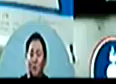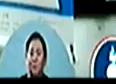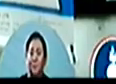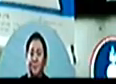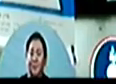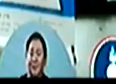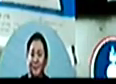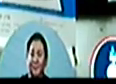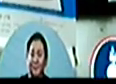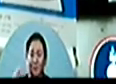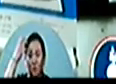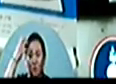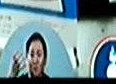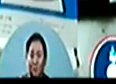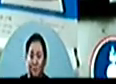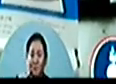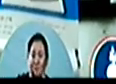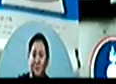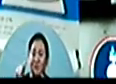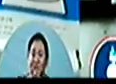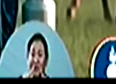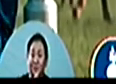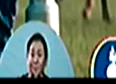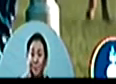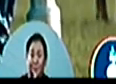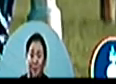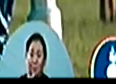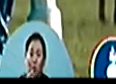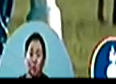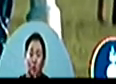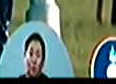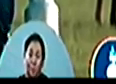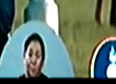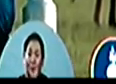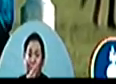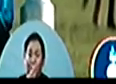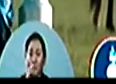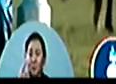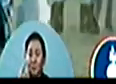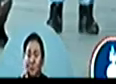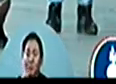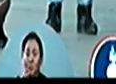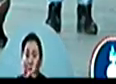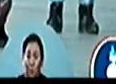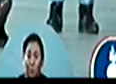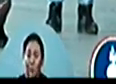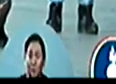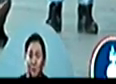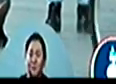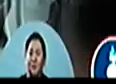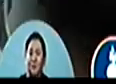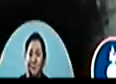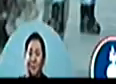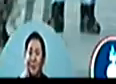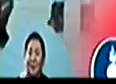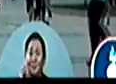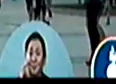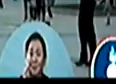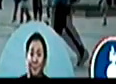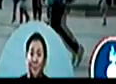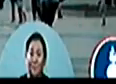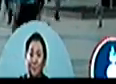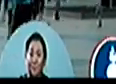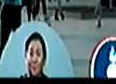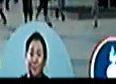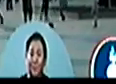сэргээнэ. Ардчилсан намын бий болгосон түүц машин, нэмэн өртгийн албан татварын буцаан олголт гээд одоо ч жирийн иргэний цагийг хэмнэж